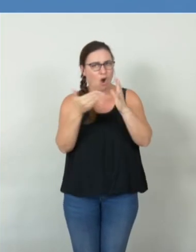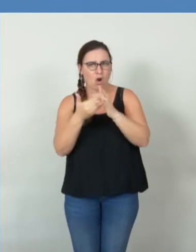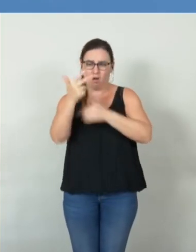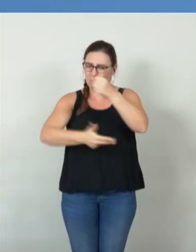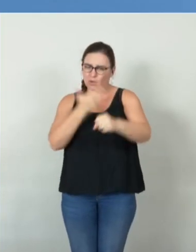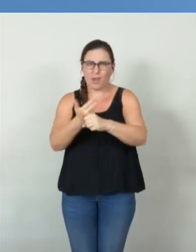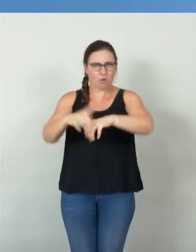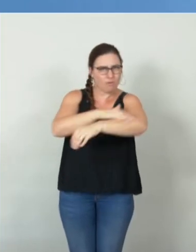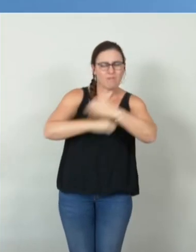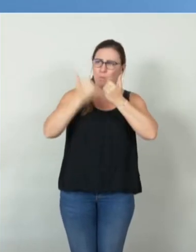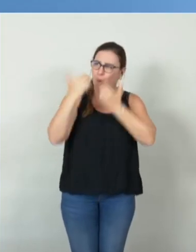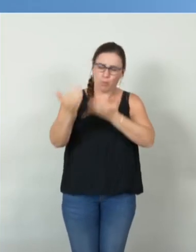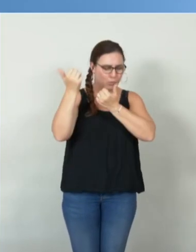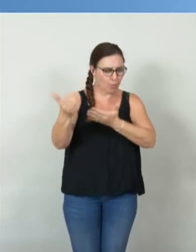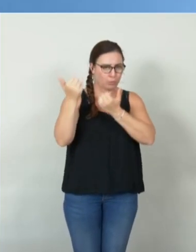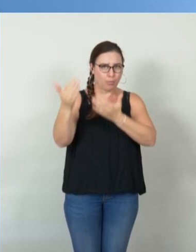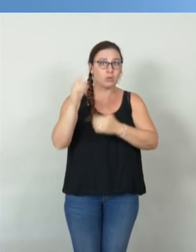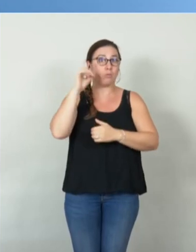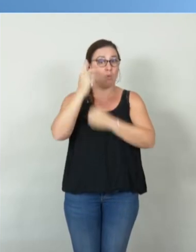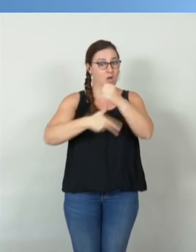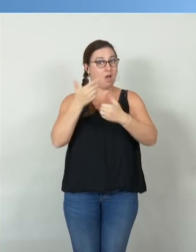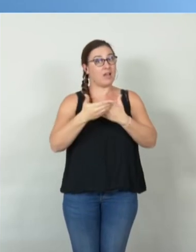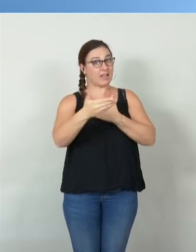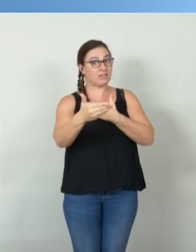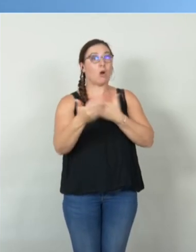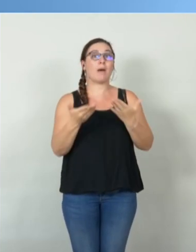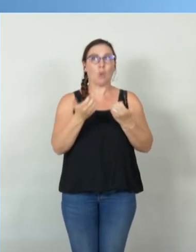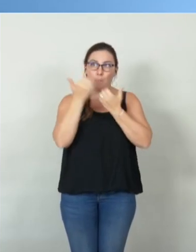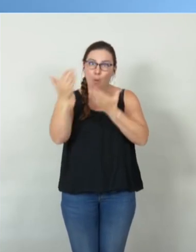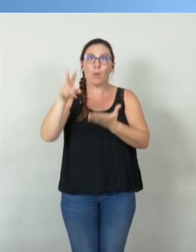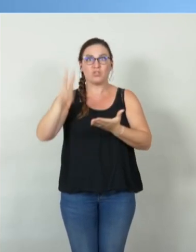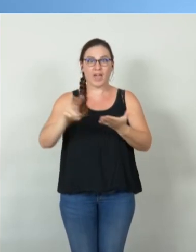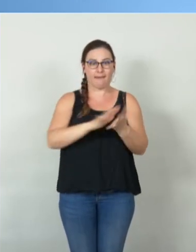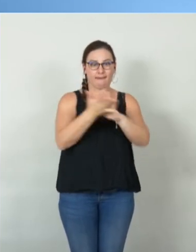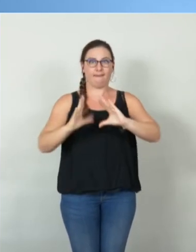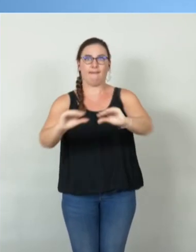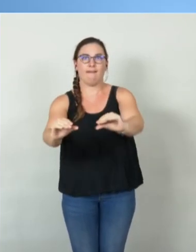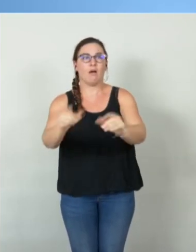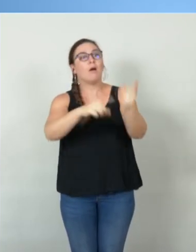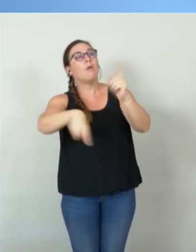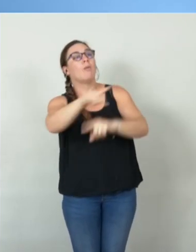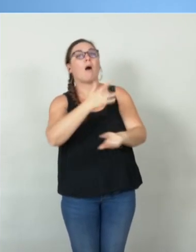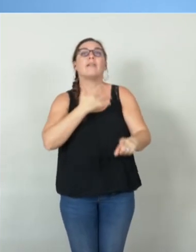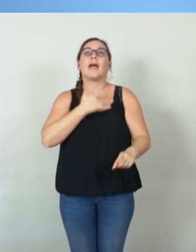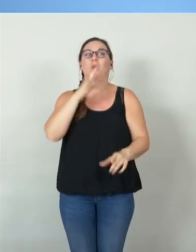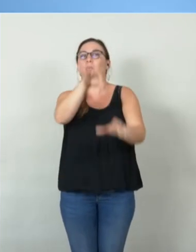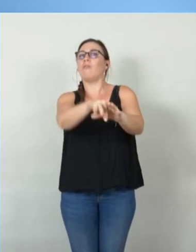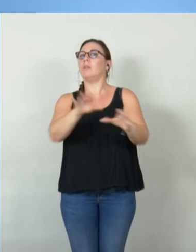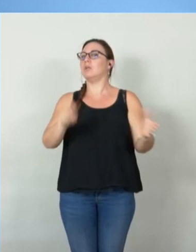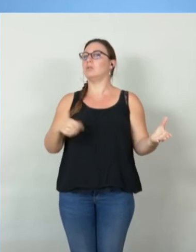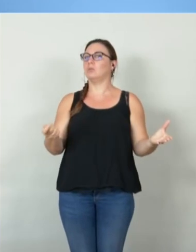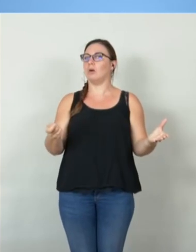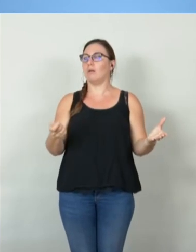trois années qui viennent parce que dans les trois années qui viennent il va falloir passer aux propositions c'est ça qui va être le plus intéressant pour les Grenoblois on a bien compris que